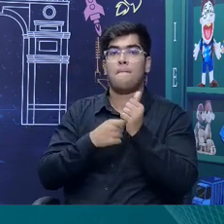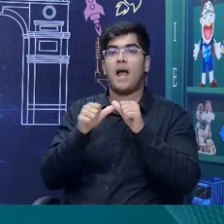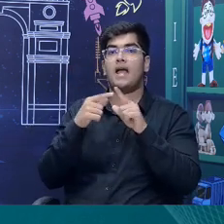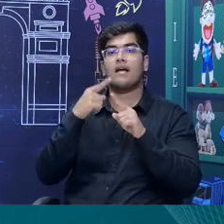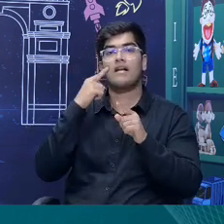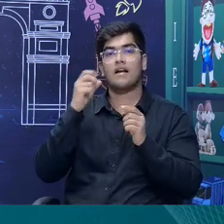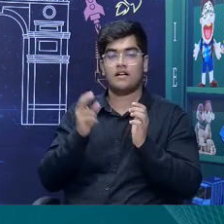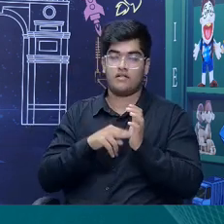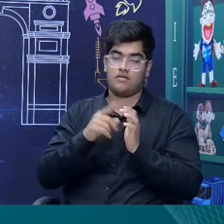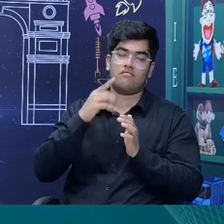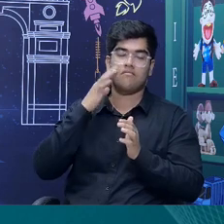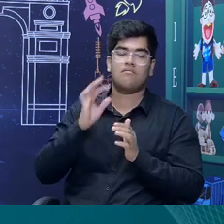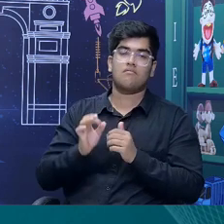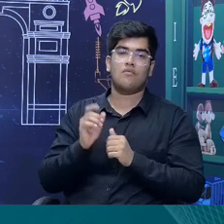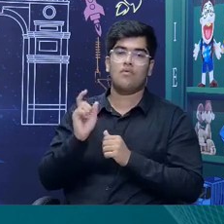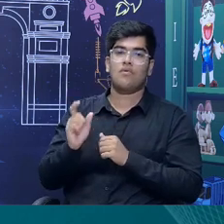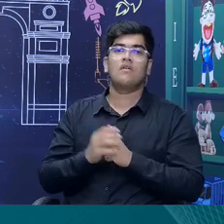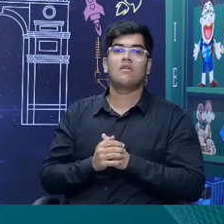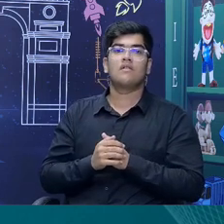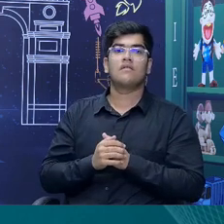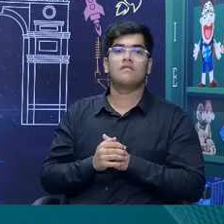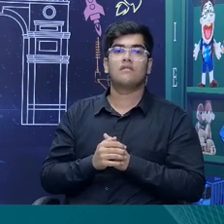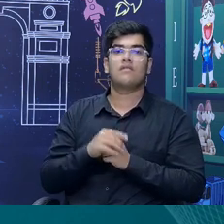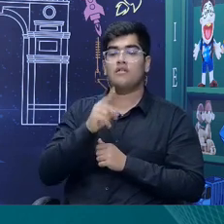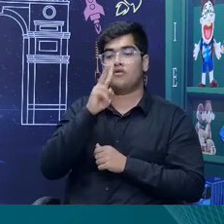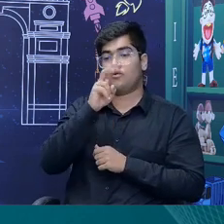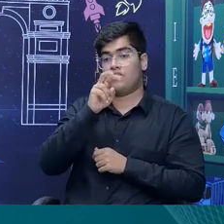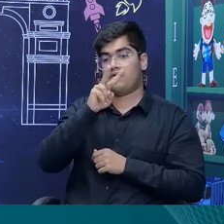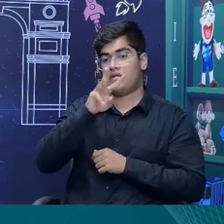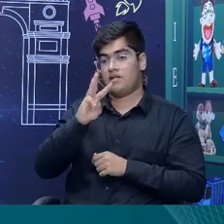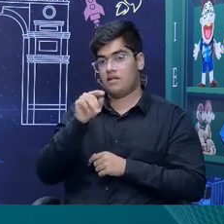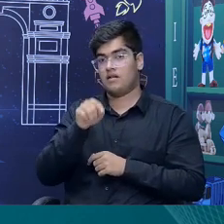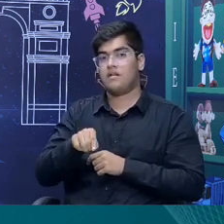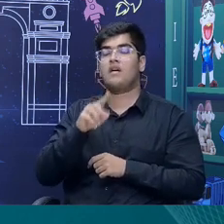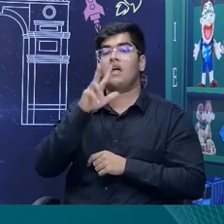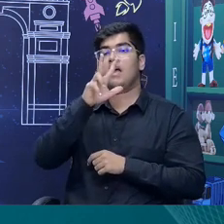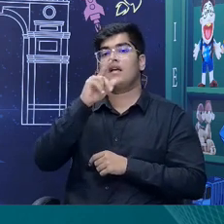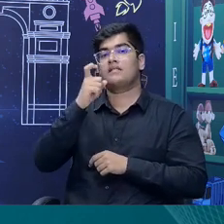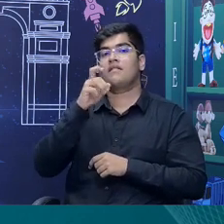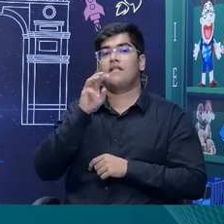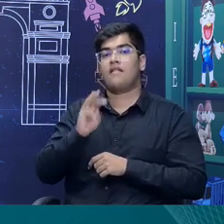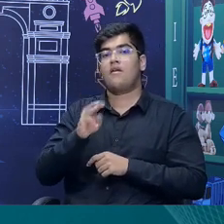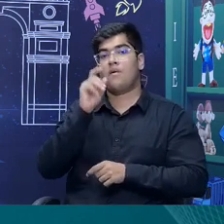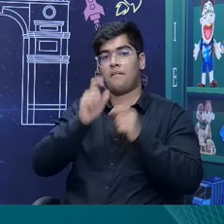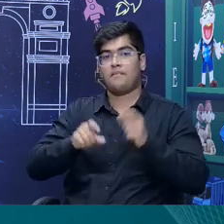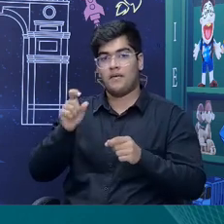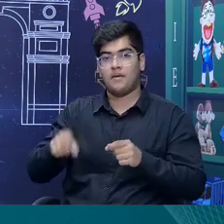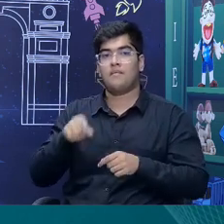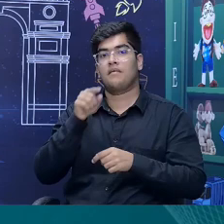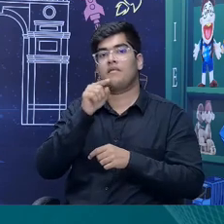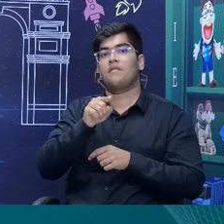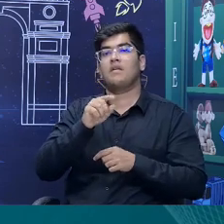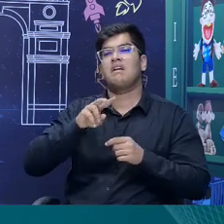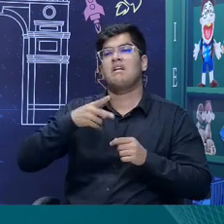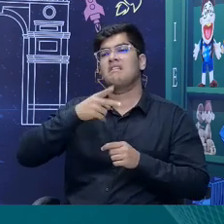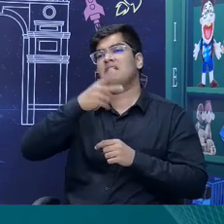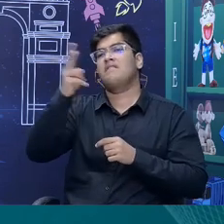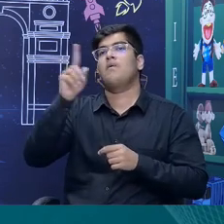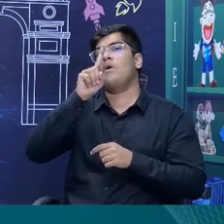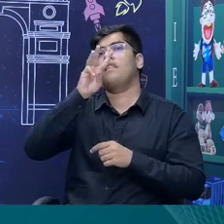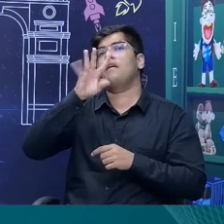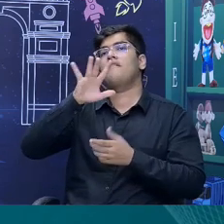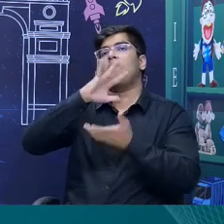2023 में अब प्रॉक्सीमेटली 87000 पीपल हैव माइग्रेटेड और टेकन सिटीजनशिप ऑफ 135 कंट्रीज